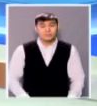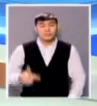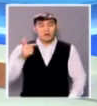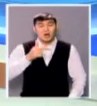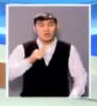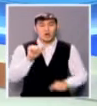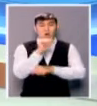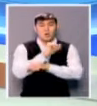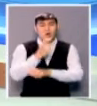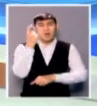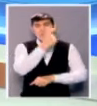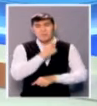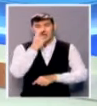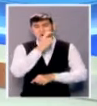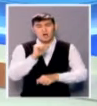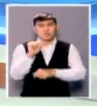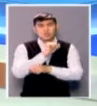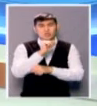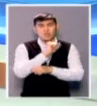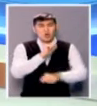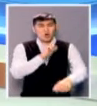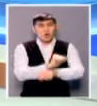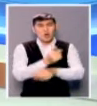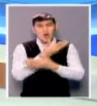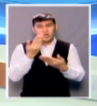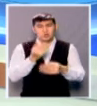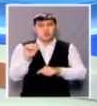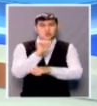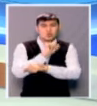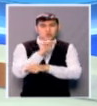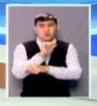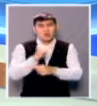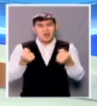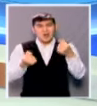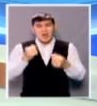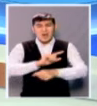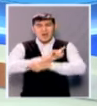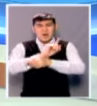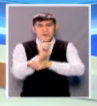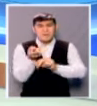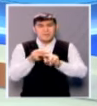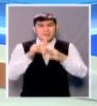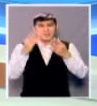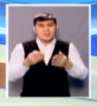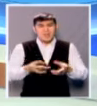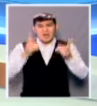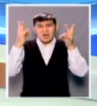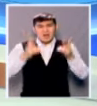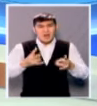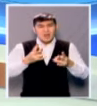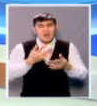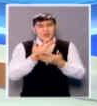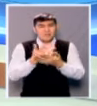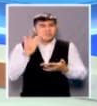Атырауда көлікті мас күйінде жүргізу тыйылмай тұр. Рульге сылқия тойып алғандар жылдамдықты асырып, жол көлік оқиғасын жасап